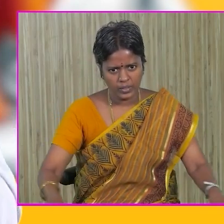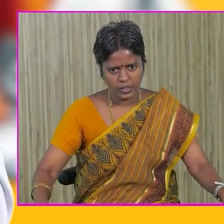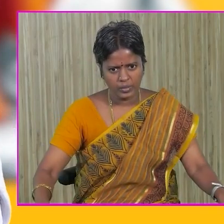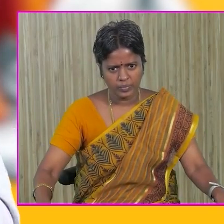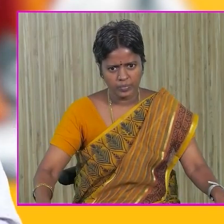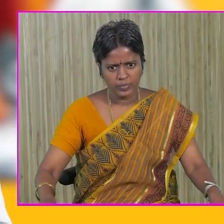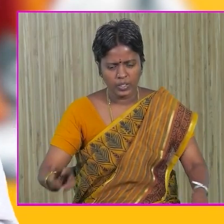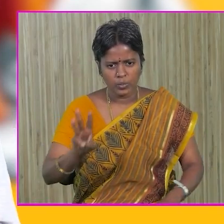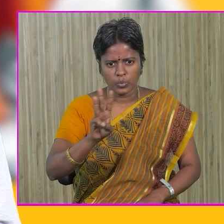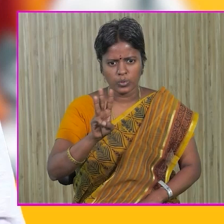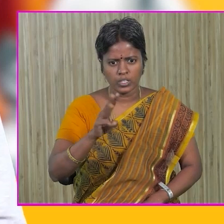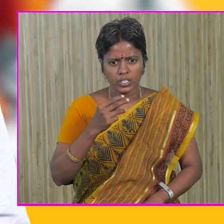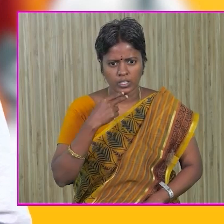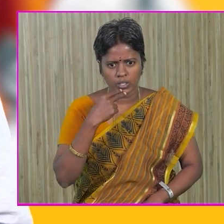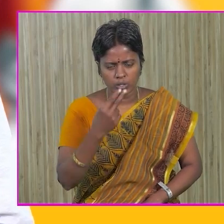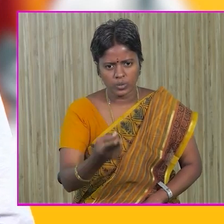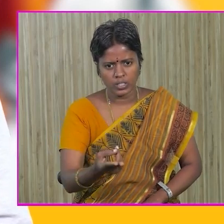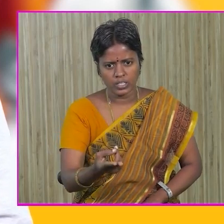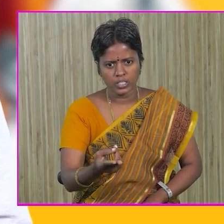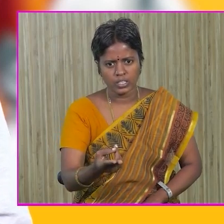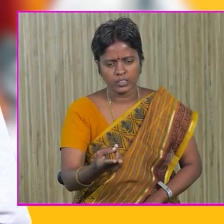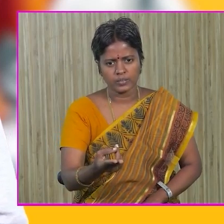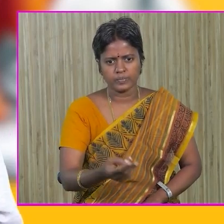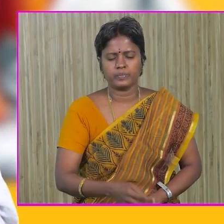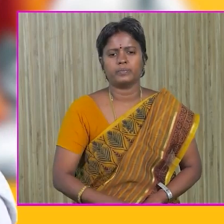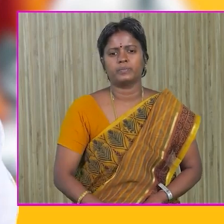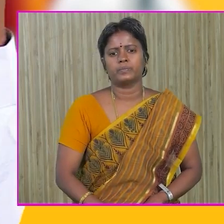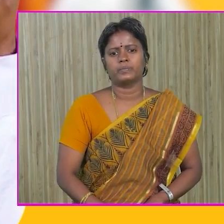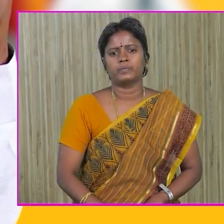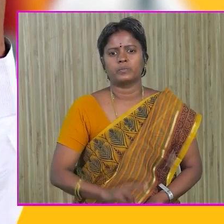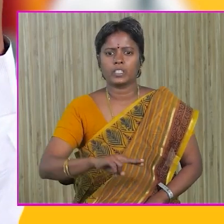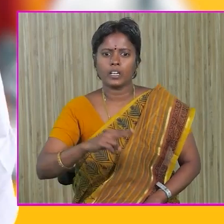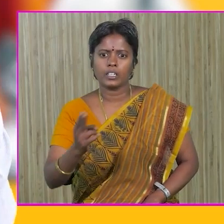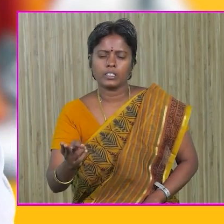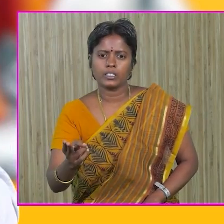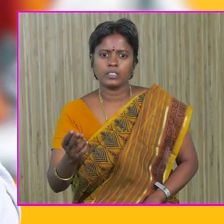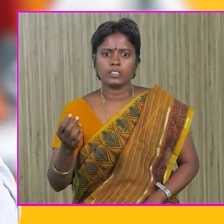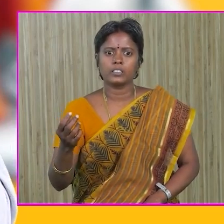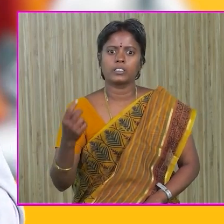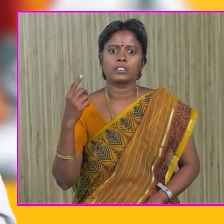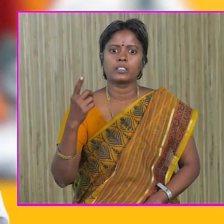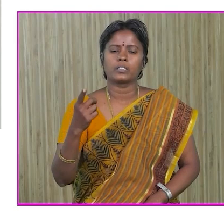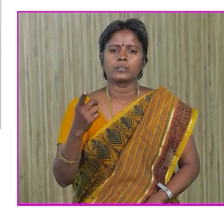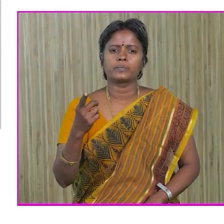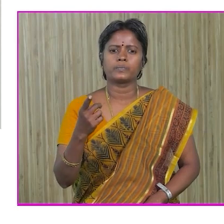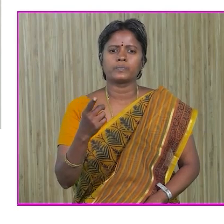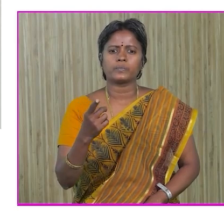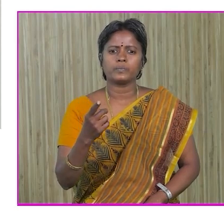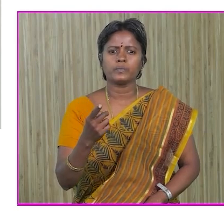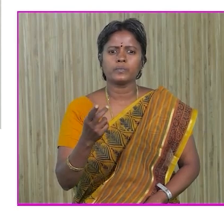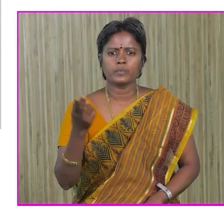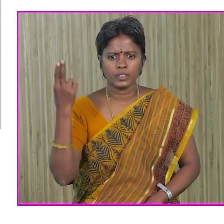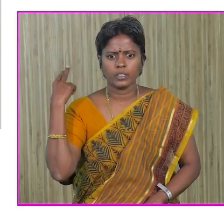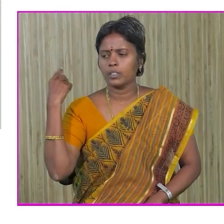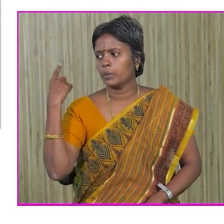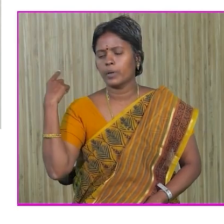ஆக மூன்று கருத்துக்களை திருவள்ளுவர் நமக்கு கூறுகிறார். அடுத்தது ஒரு படம் ஒன்று உள்ளது. இந்த படத்துக்கு